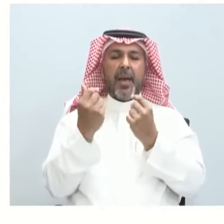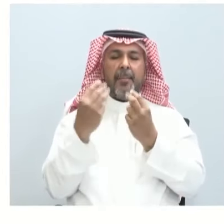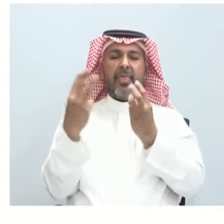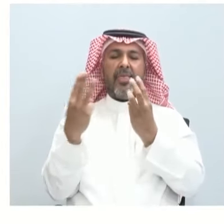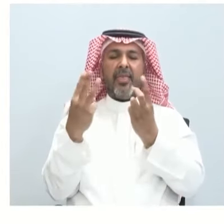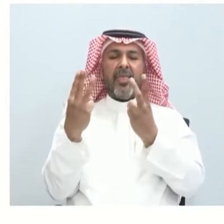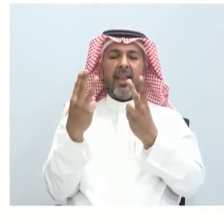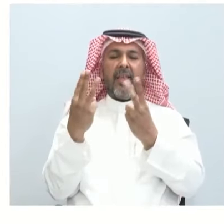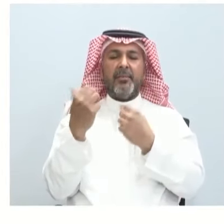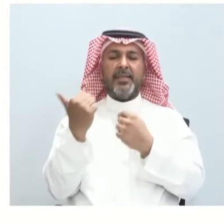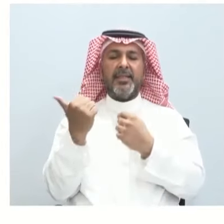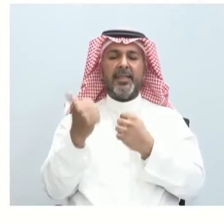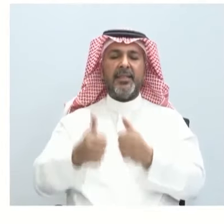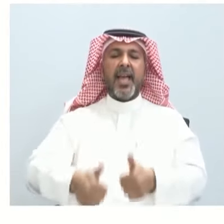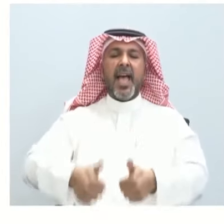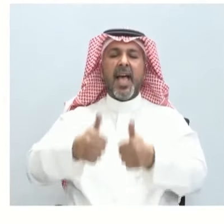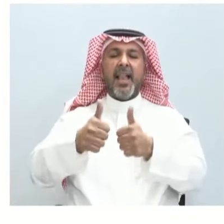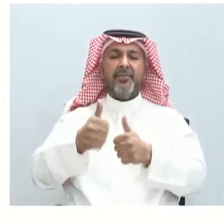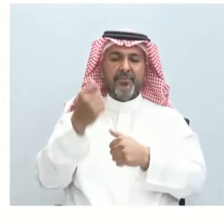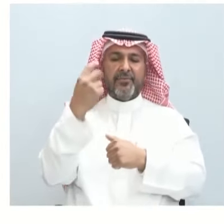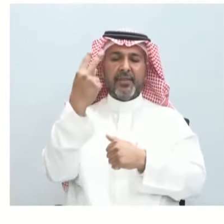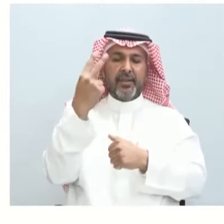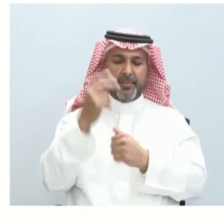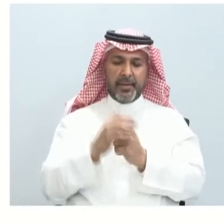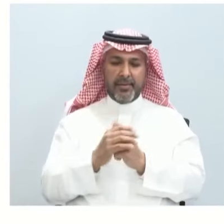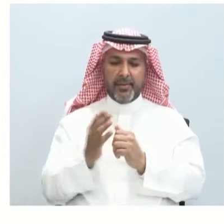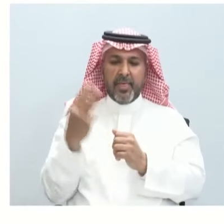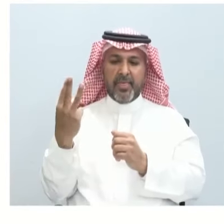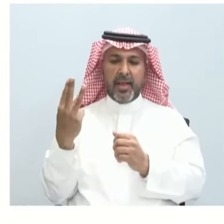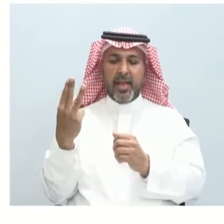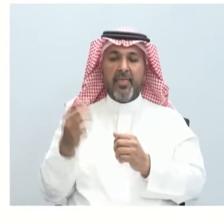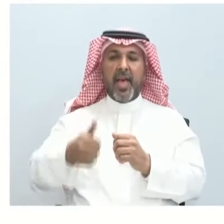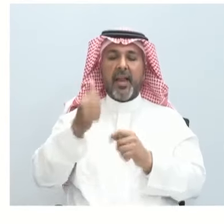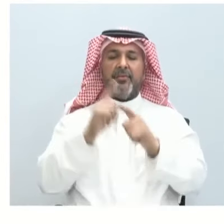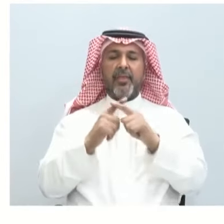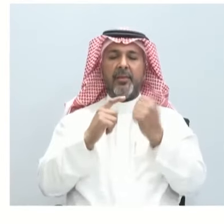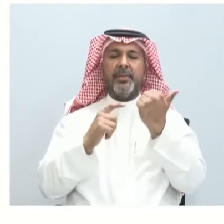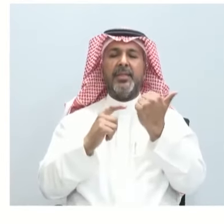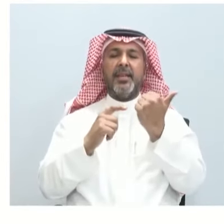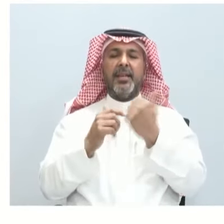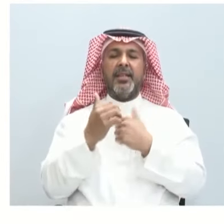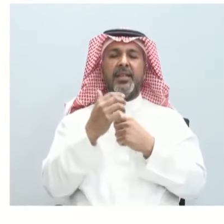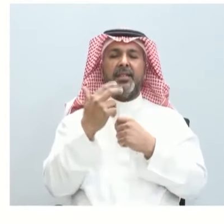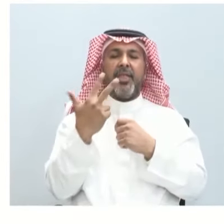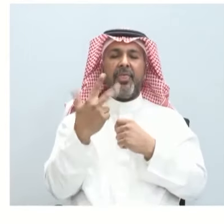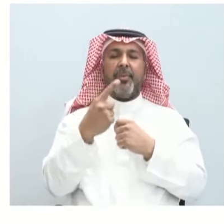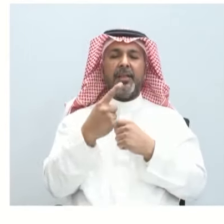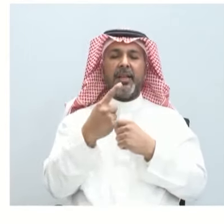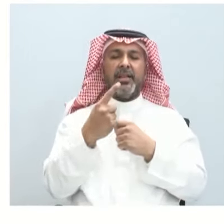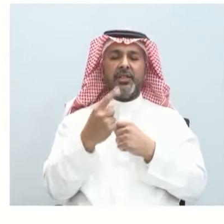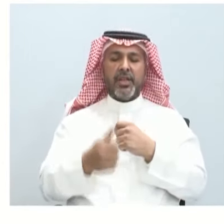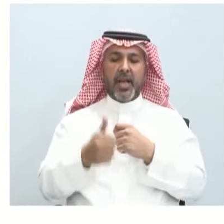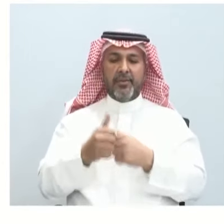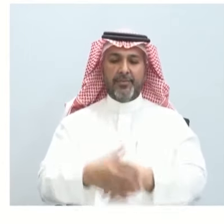مع العدد اذا هو سته ا تربيع 3,000 مضروبه في سته تساوي 18000